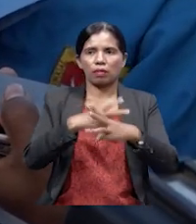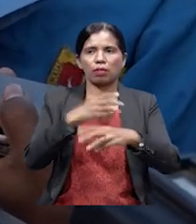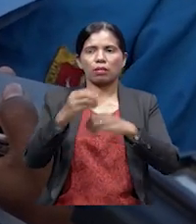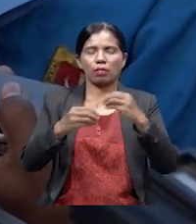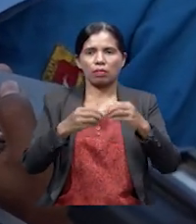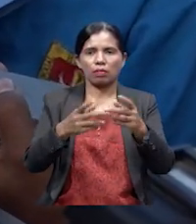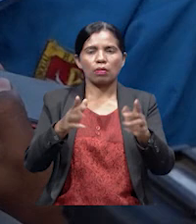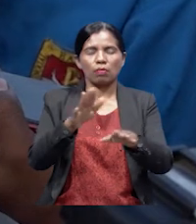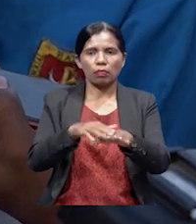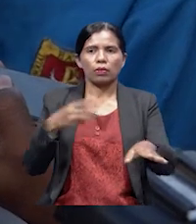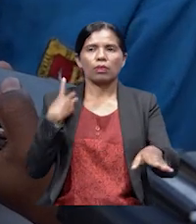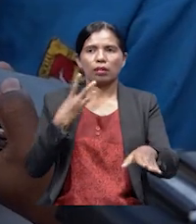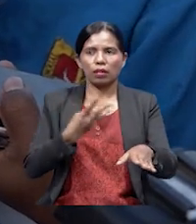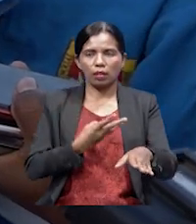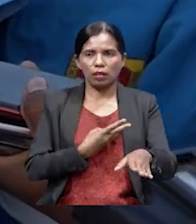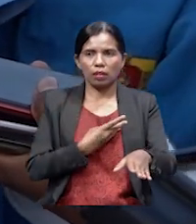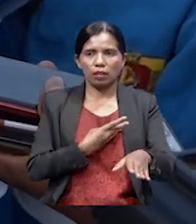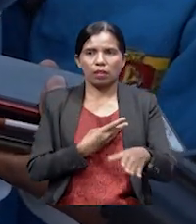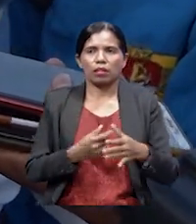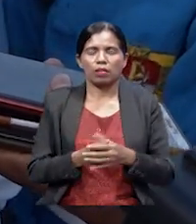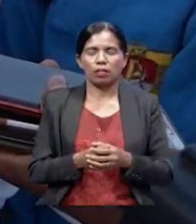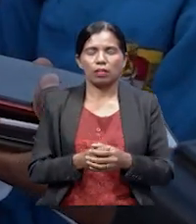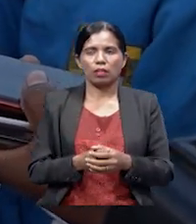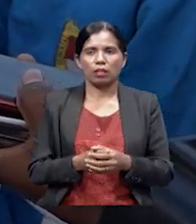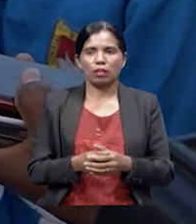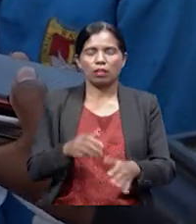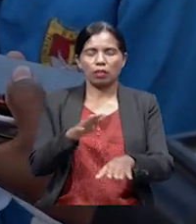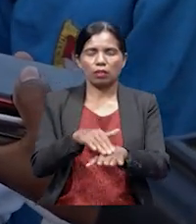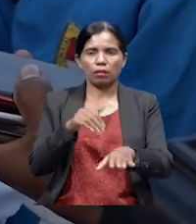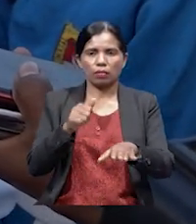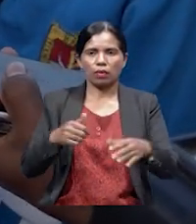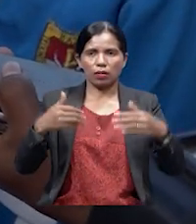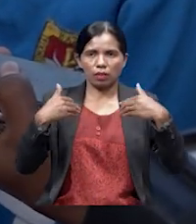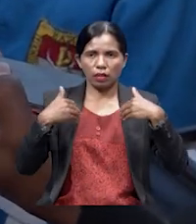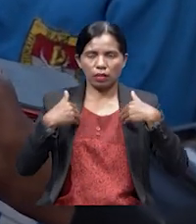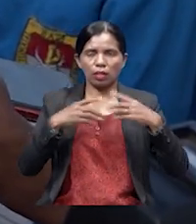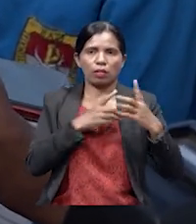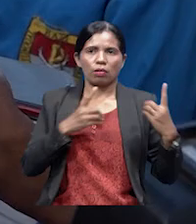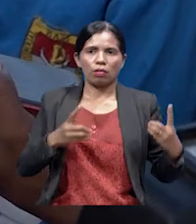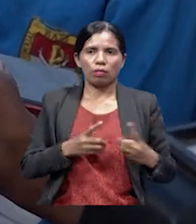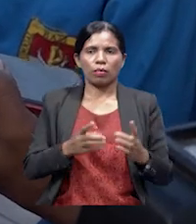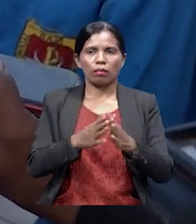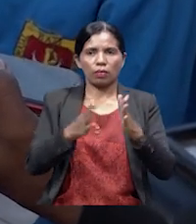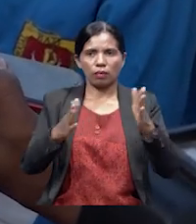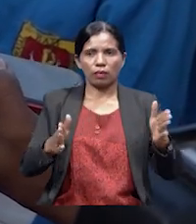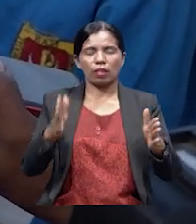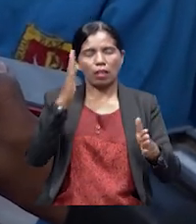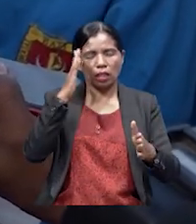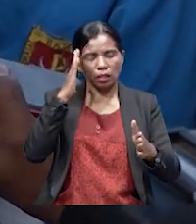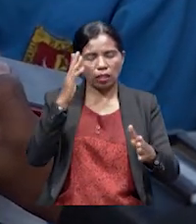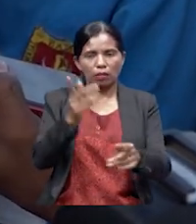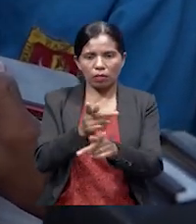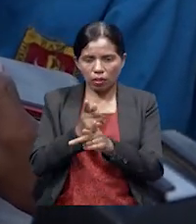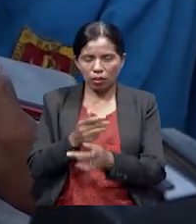ni konvida ita tu, lilu ita sarana isira, atu iha liutan domin boti dan inian, hatene kuida, hatene taumatan.